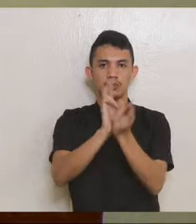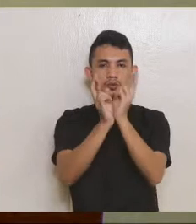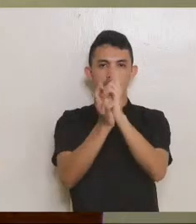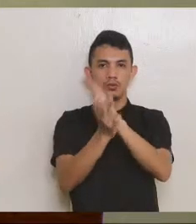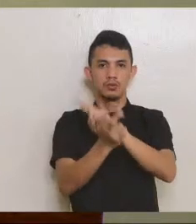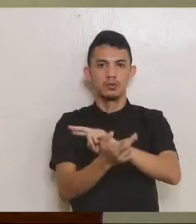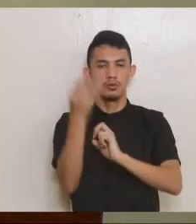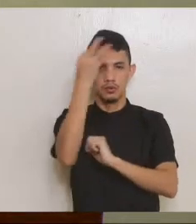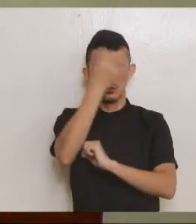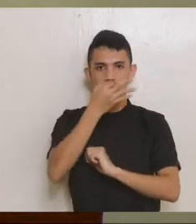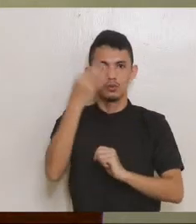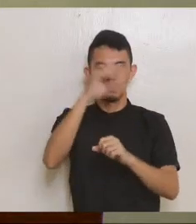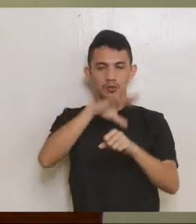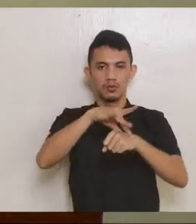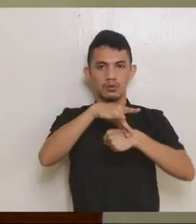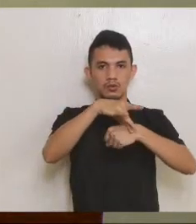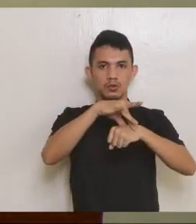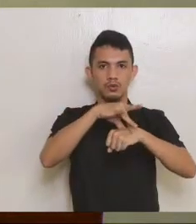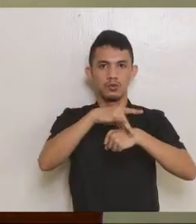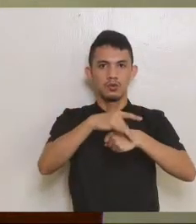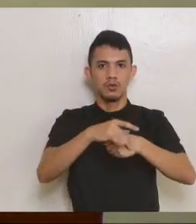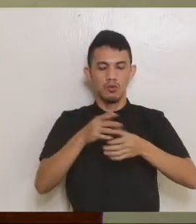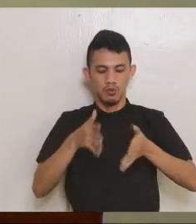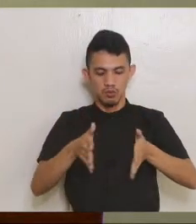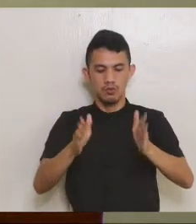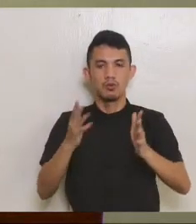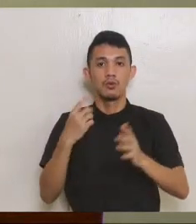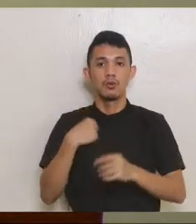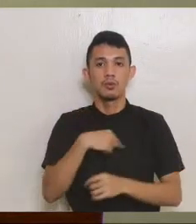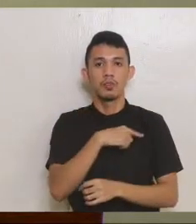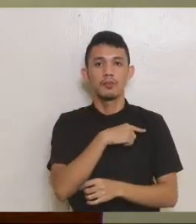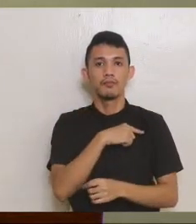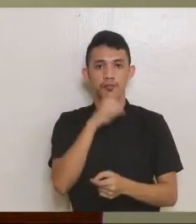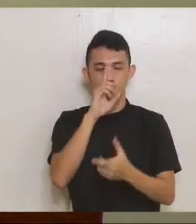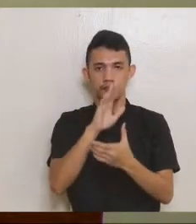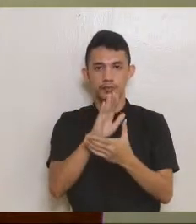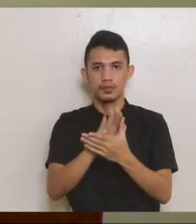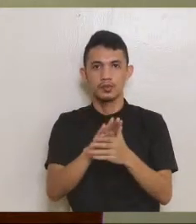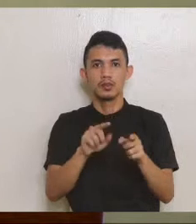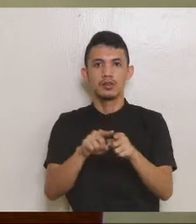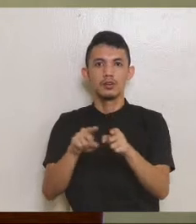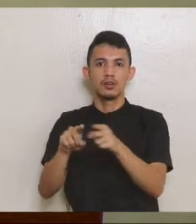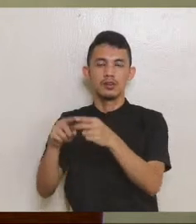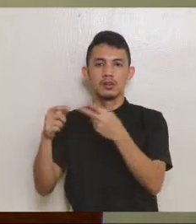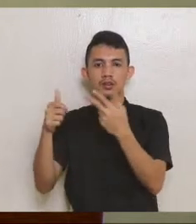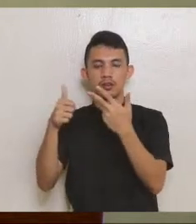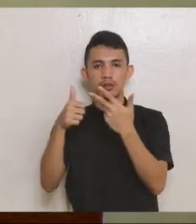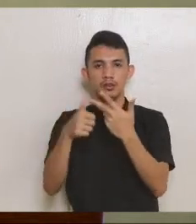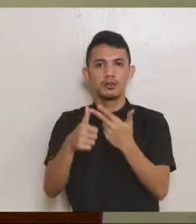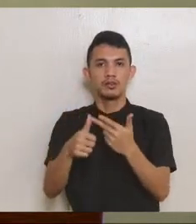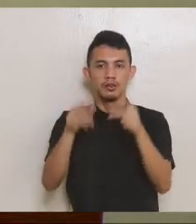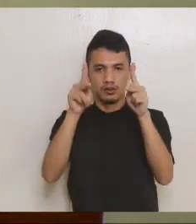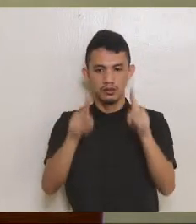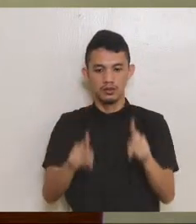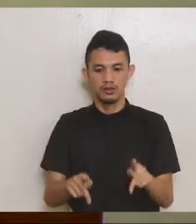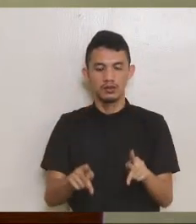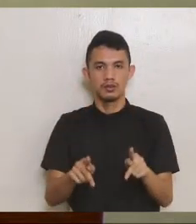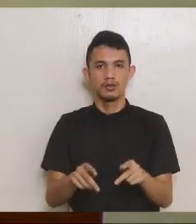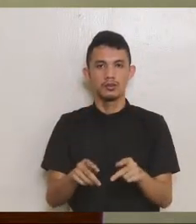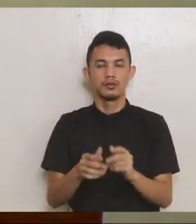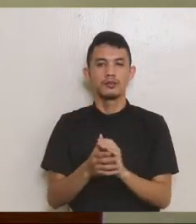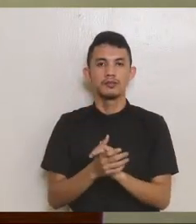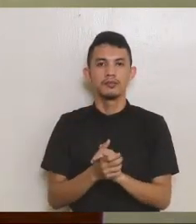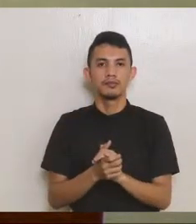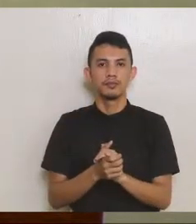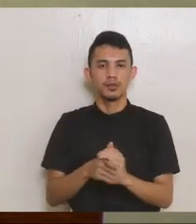sayuta. Itugot kami nga nagatuo kaniya isip ikatulong persona sa balaang Trinidad mapuno